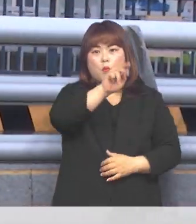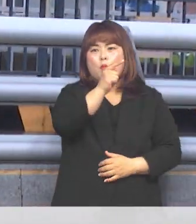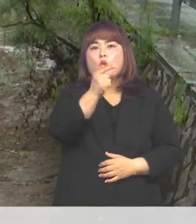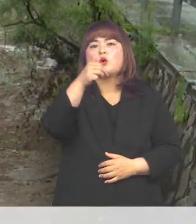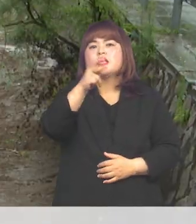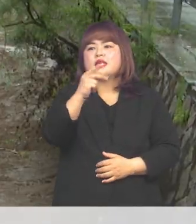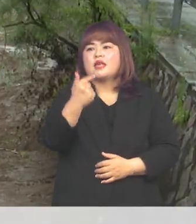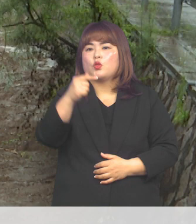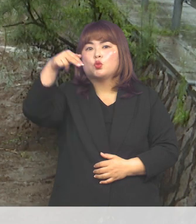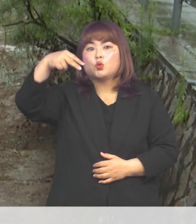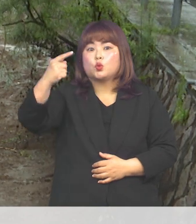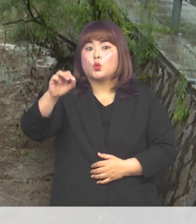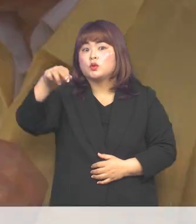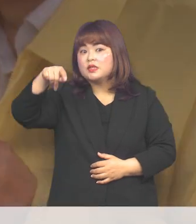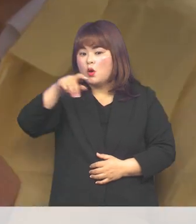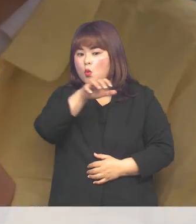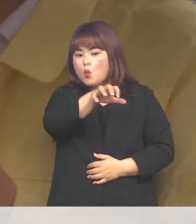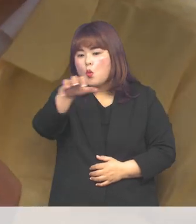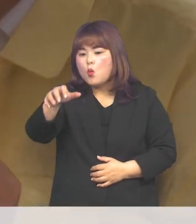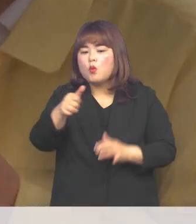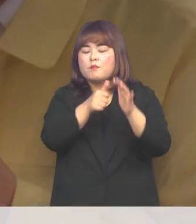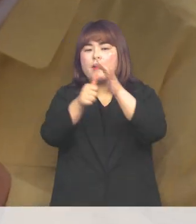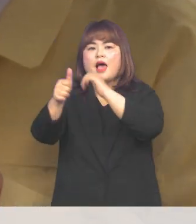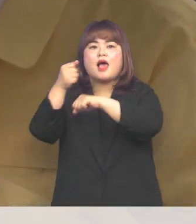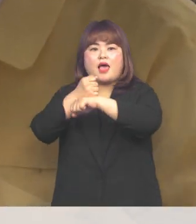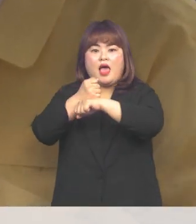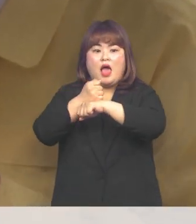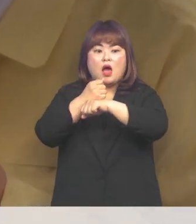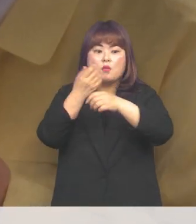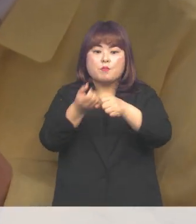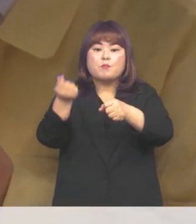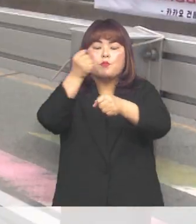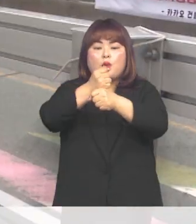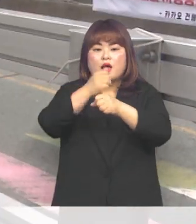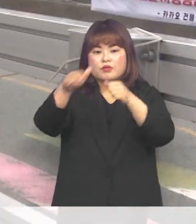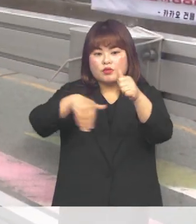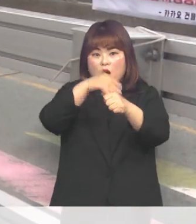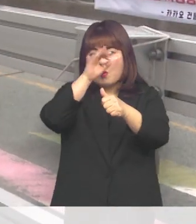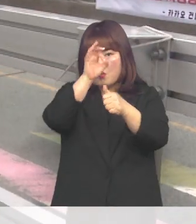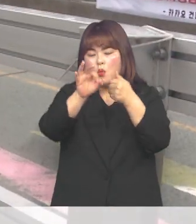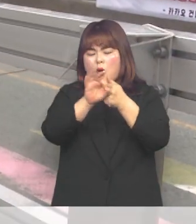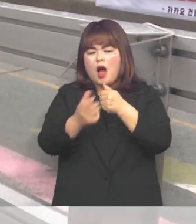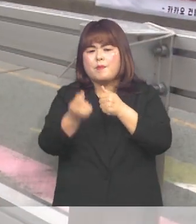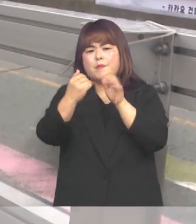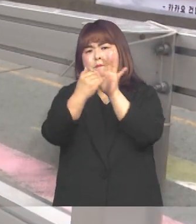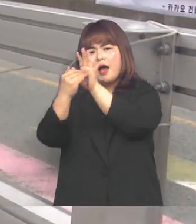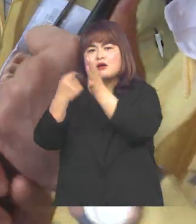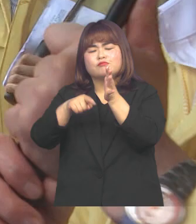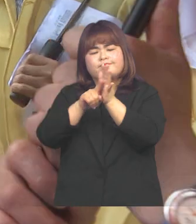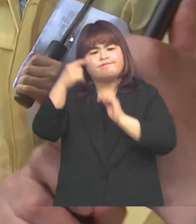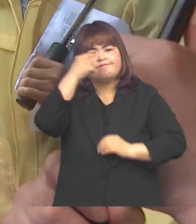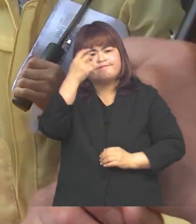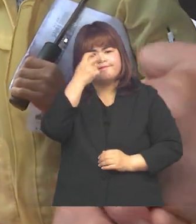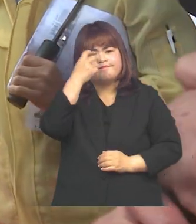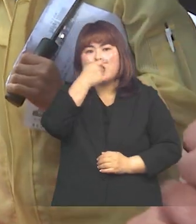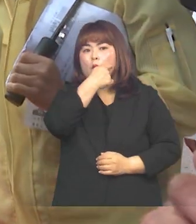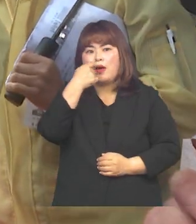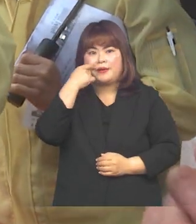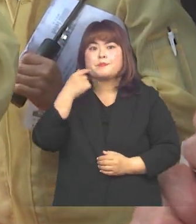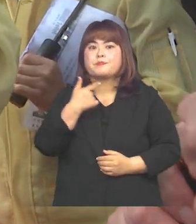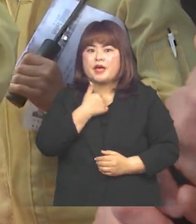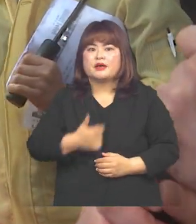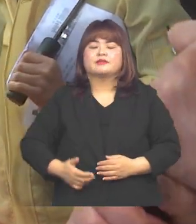동천동 일대를 방문했습니다. 이 시장은 피해 복구 상황을 살피고 피해 방지를 위한 안전 조치를 꼼꼼하게